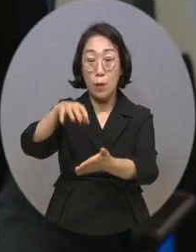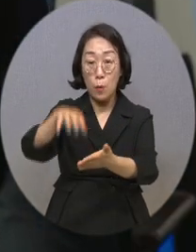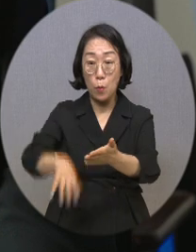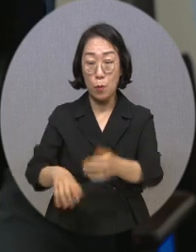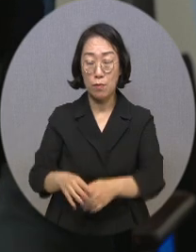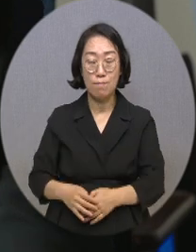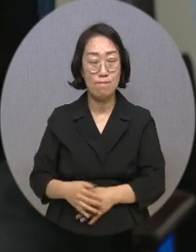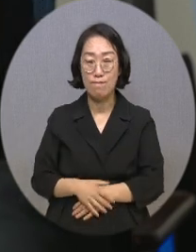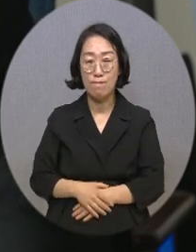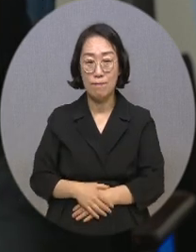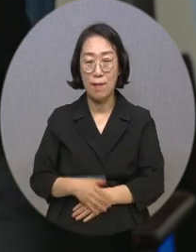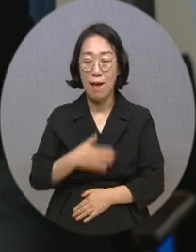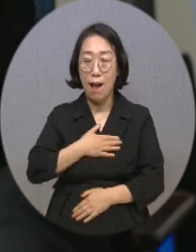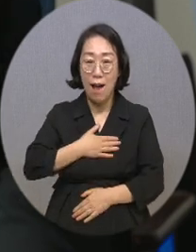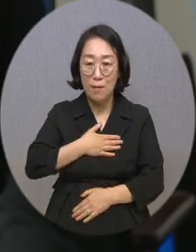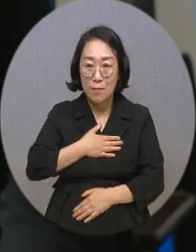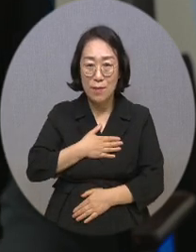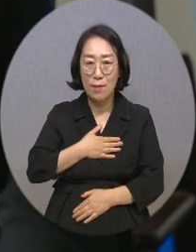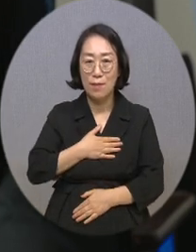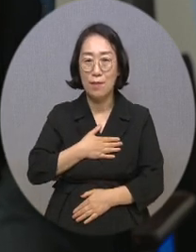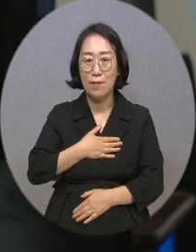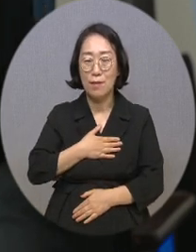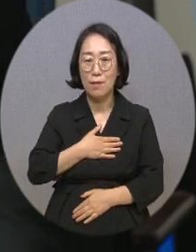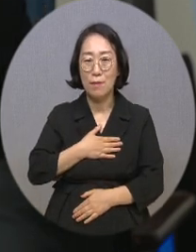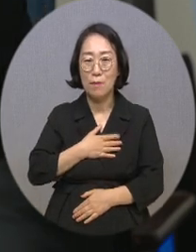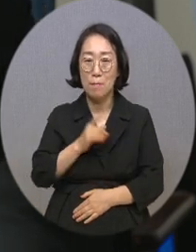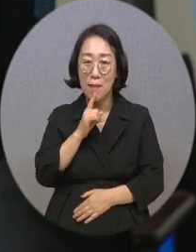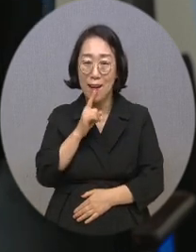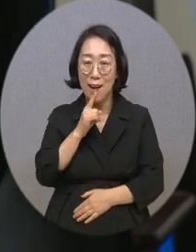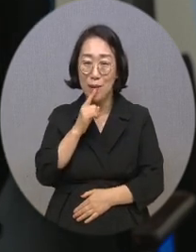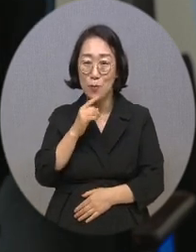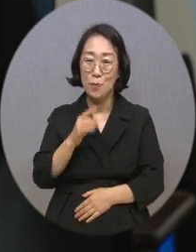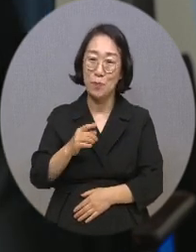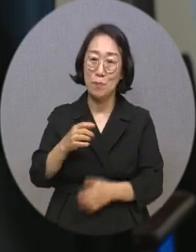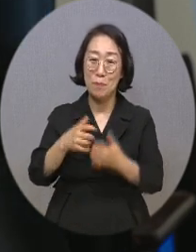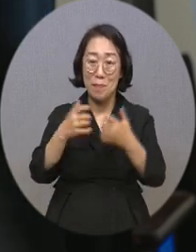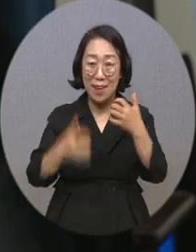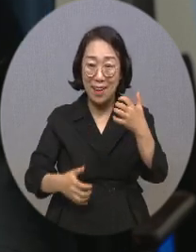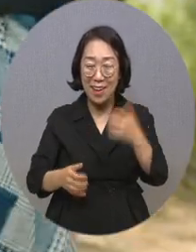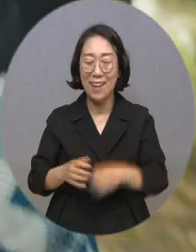너무 제가 그때 감정입이 돼서 지금 말이 막 꼬이기 시작하는데요.